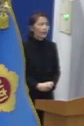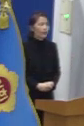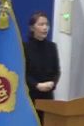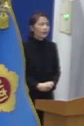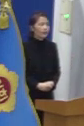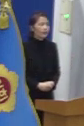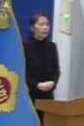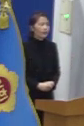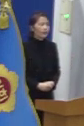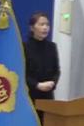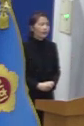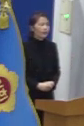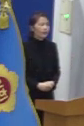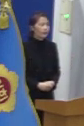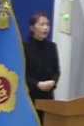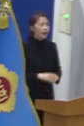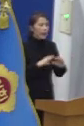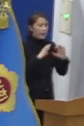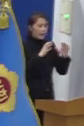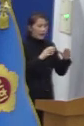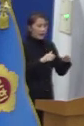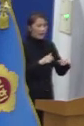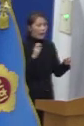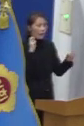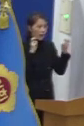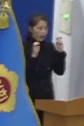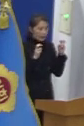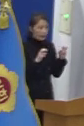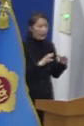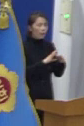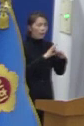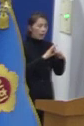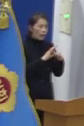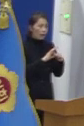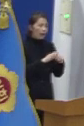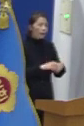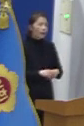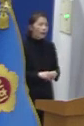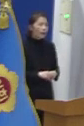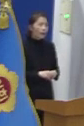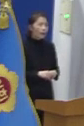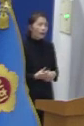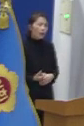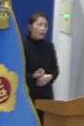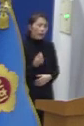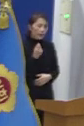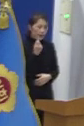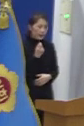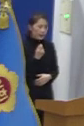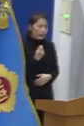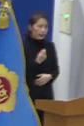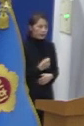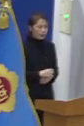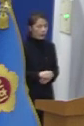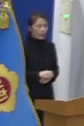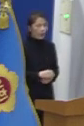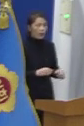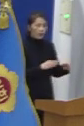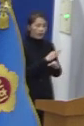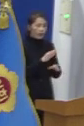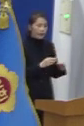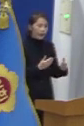기업과 도정, 민생 안정, 사회혁신 투자로 또 속도감 있게 체감 가능한